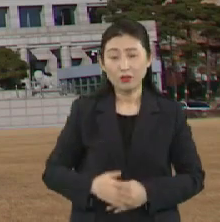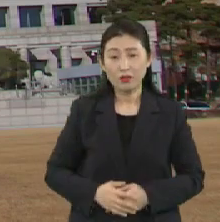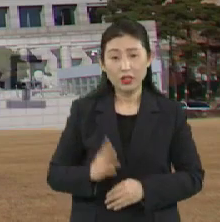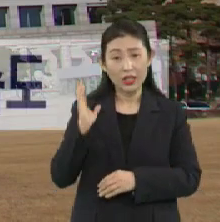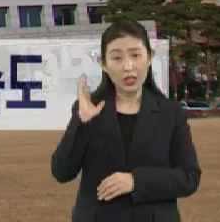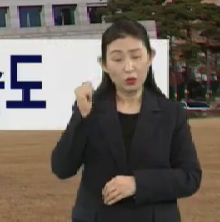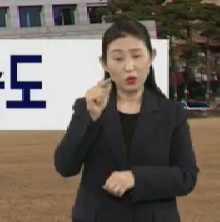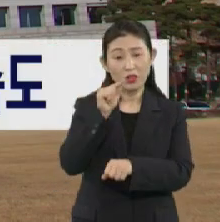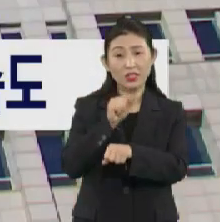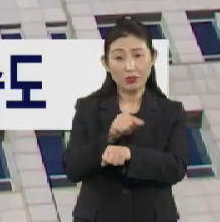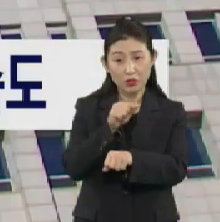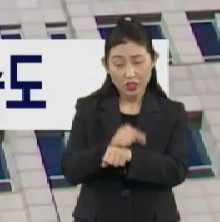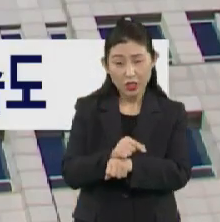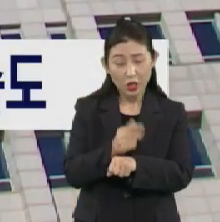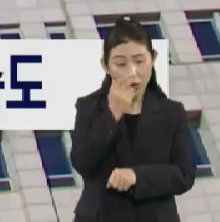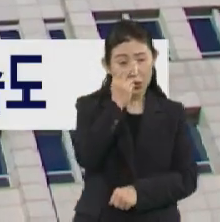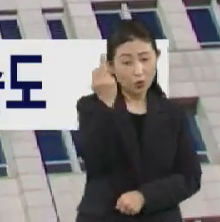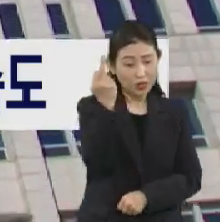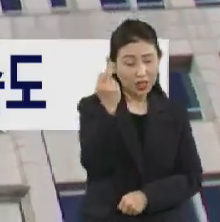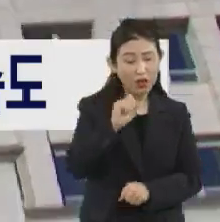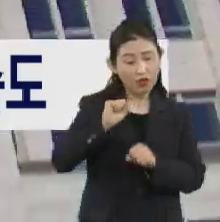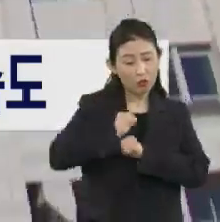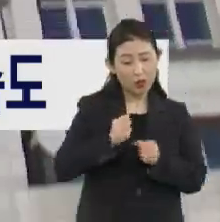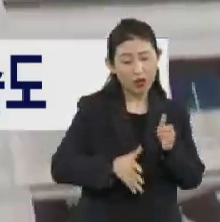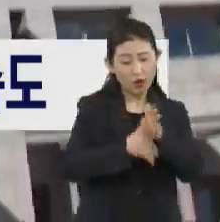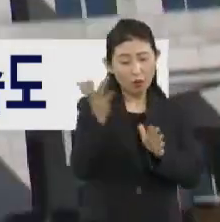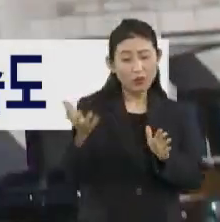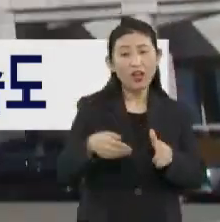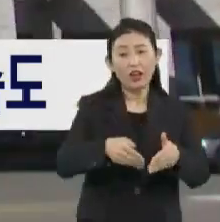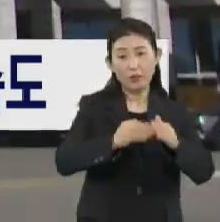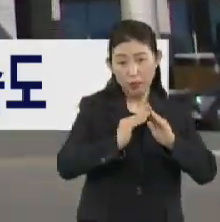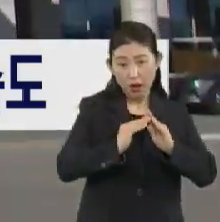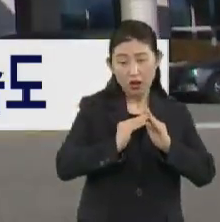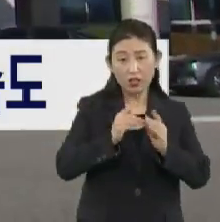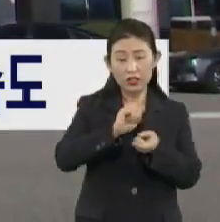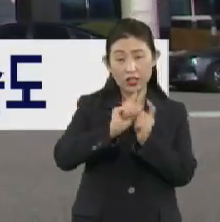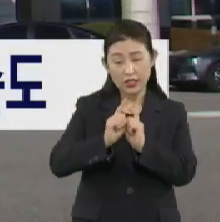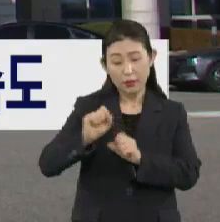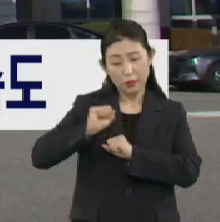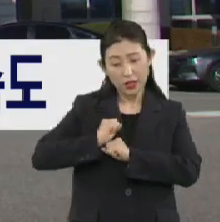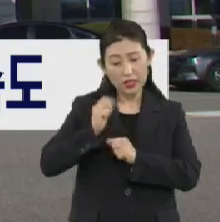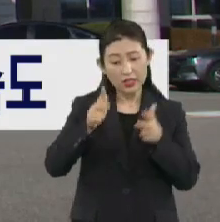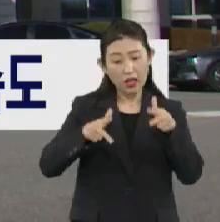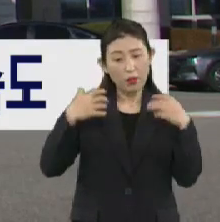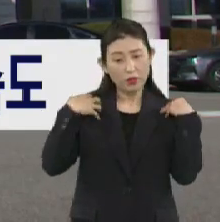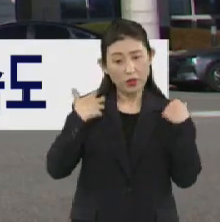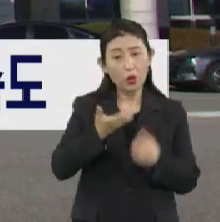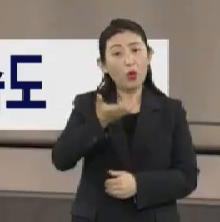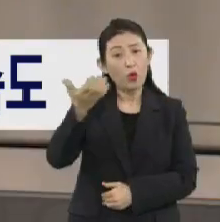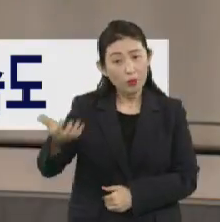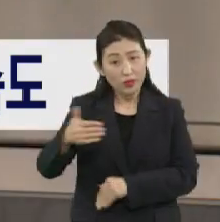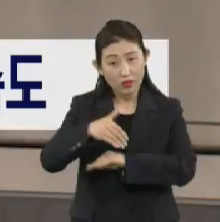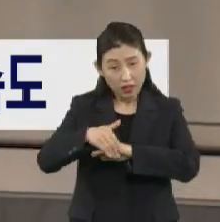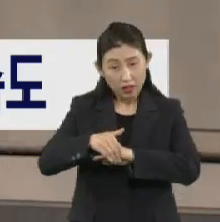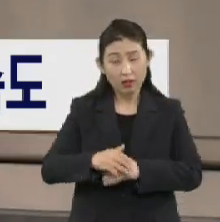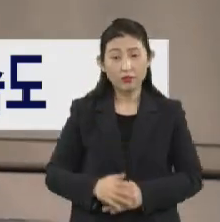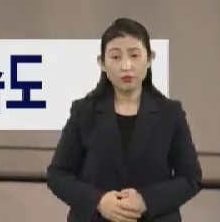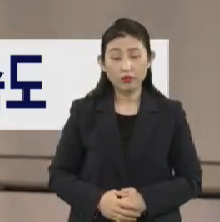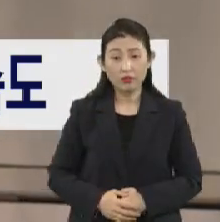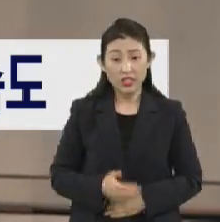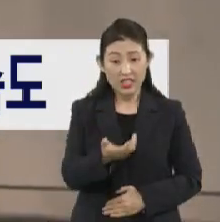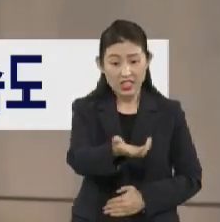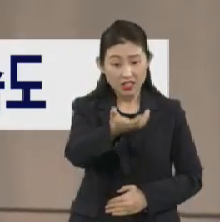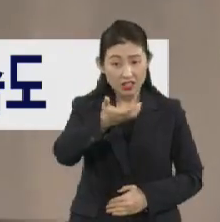대통령 집무실을 서울 용산 국방부 건물에 설치하고 국방부는 방위사업청 자리로 옮기는 방안이 추진 중인 만큼 방위사업청